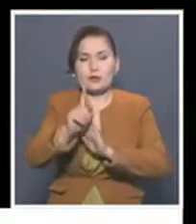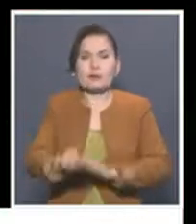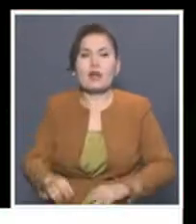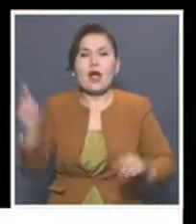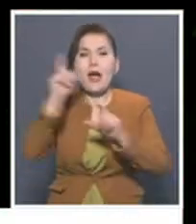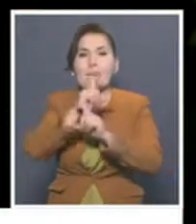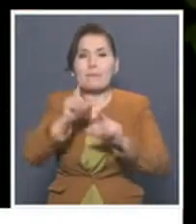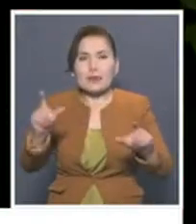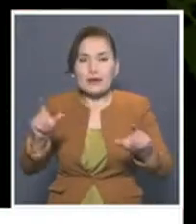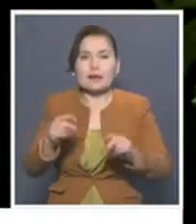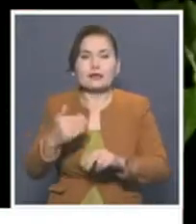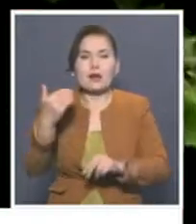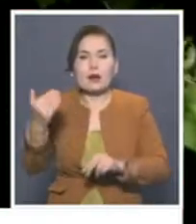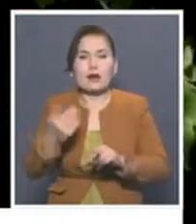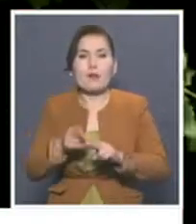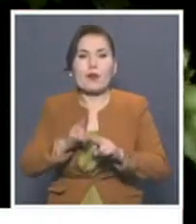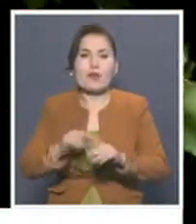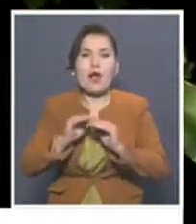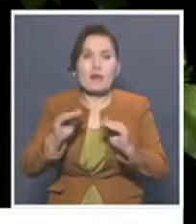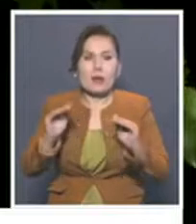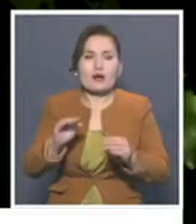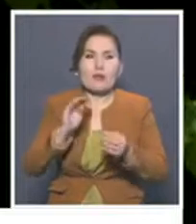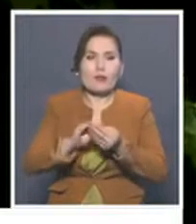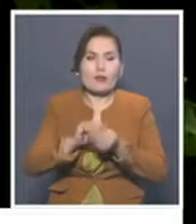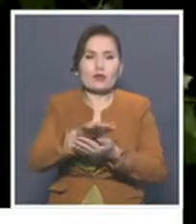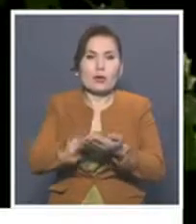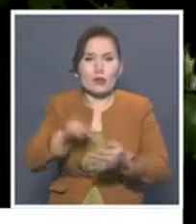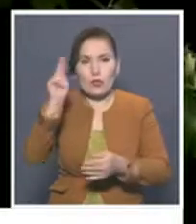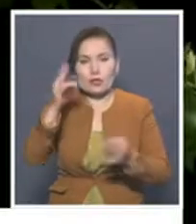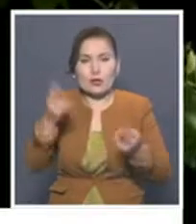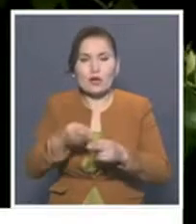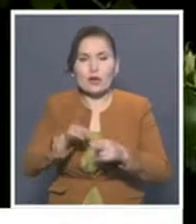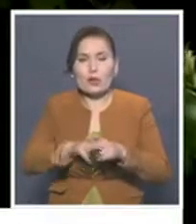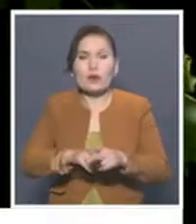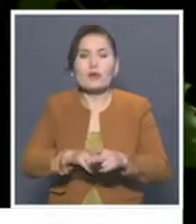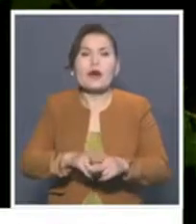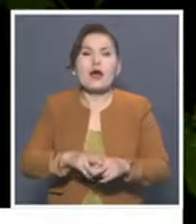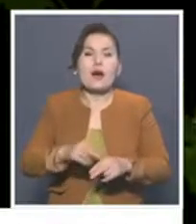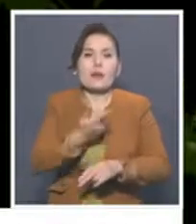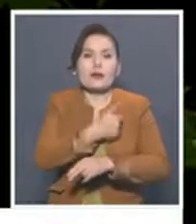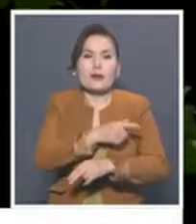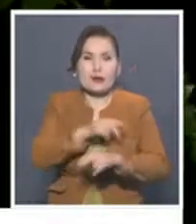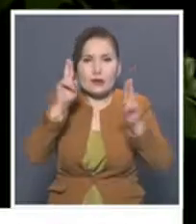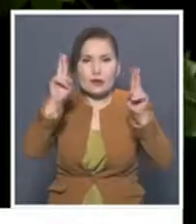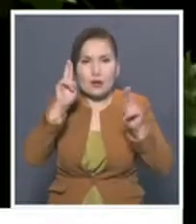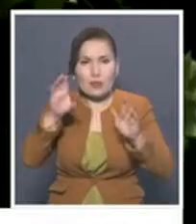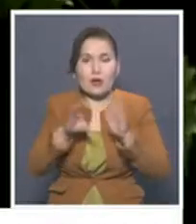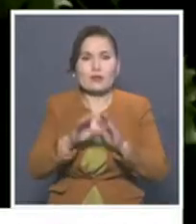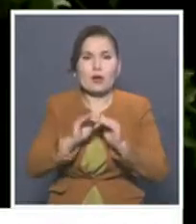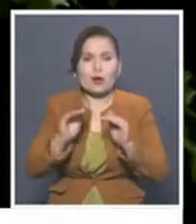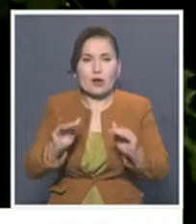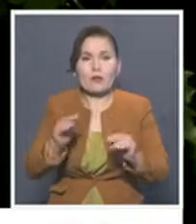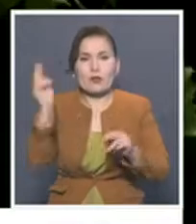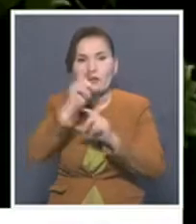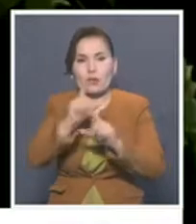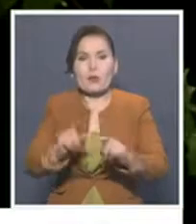Мектептер денсаулық саласындағы дағдарыстан зардап шекпеуі тиіс. Білімсіз әлеуметтік теңсіздік күшейеді. Сондықтан санитарлық нормаларды сақтай отырып, оқу